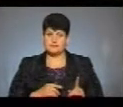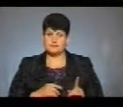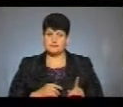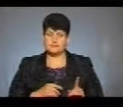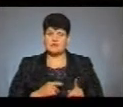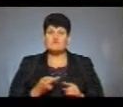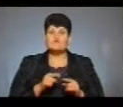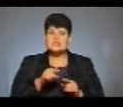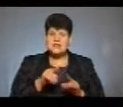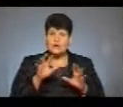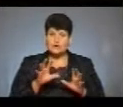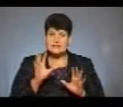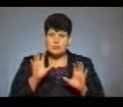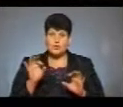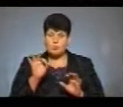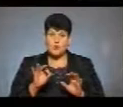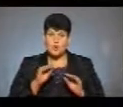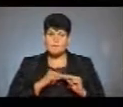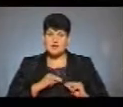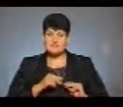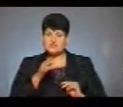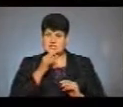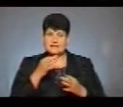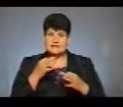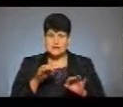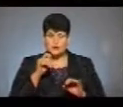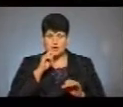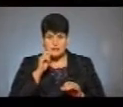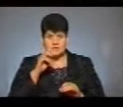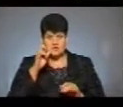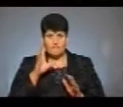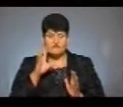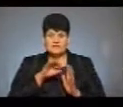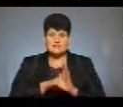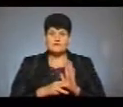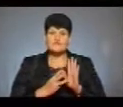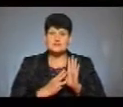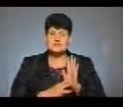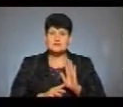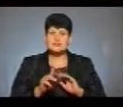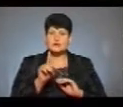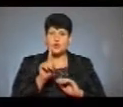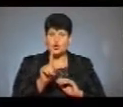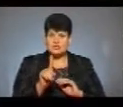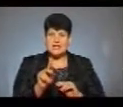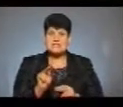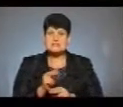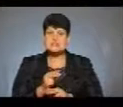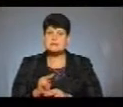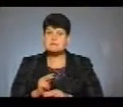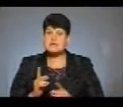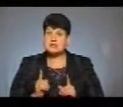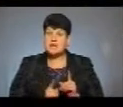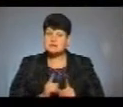цей кодекс законів про працю в часи незалежності української держави внесена 81 системна зміна.